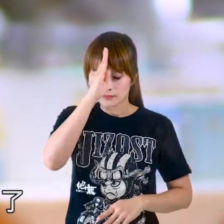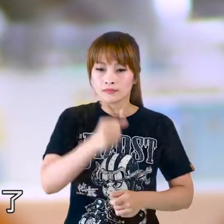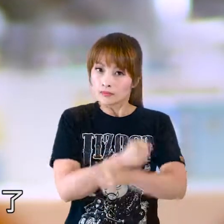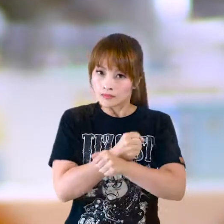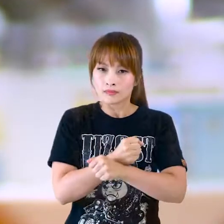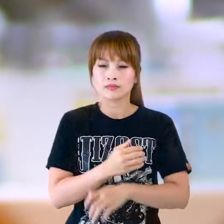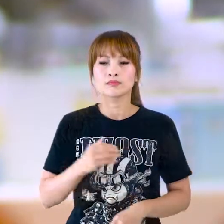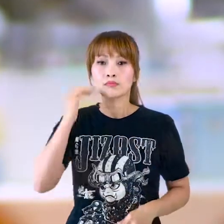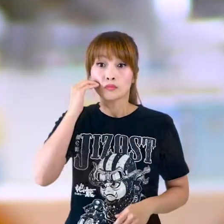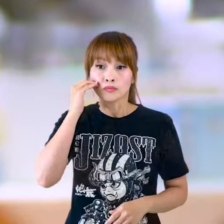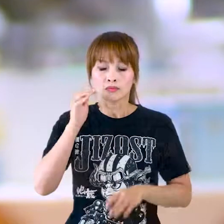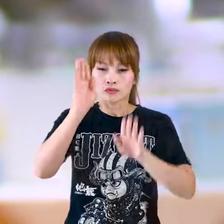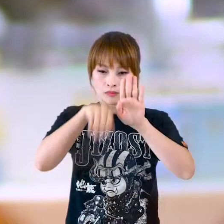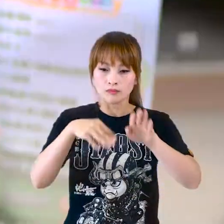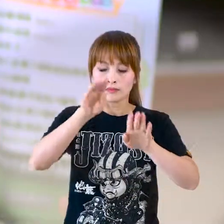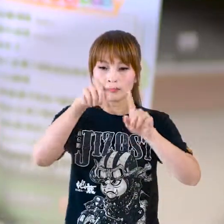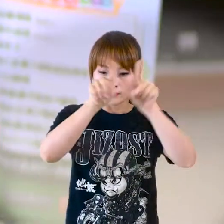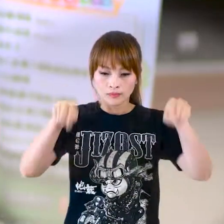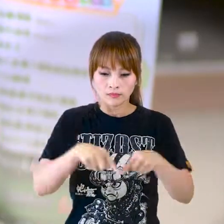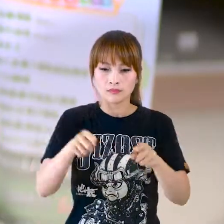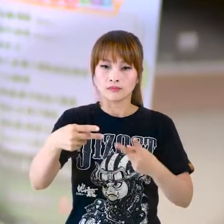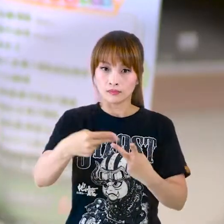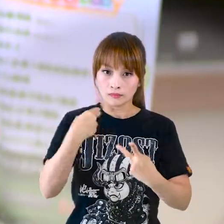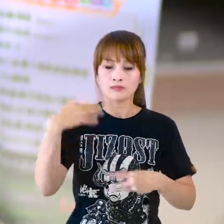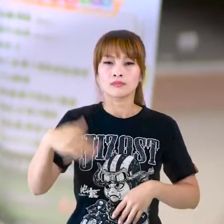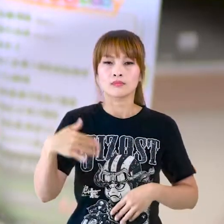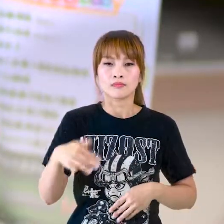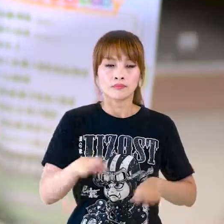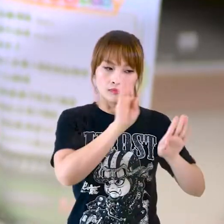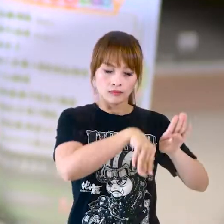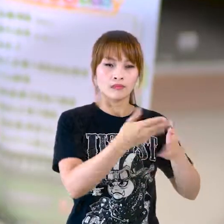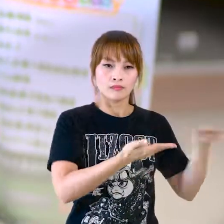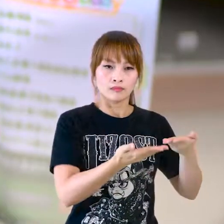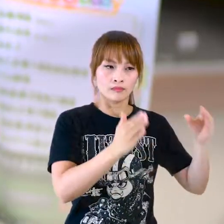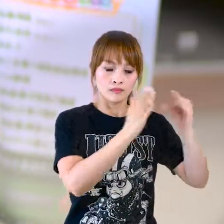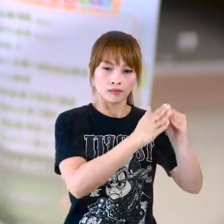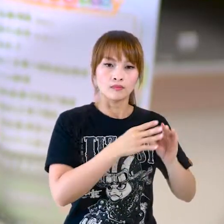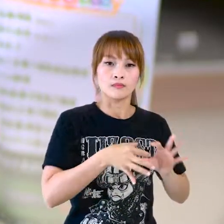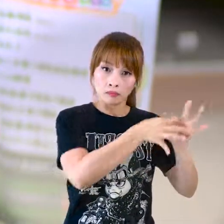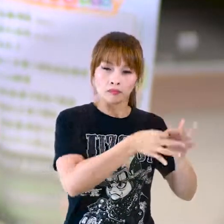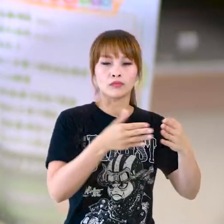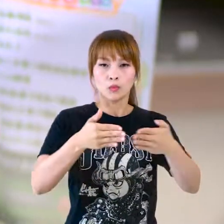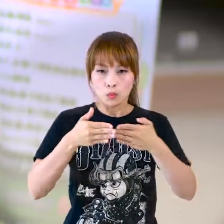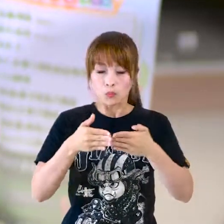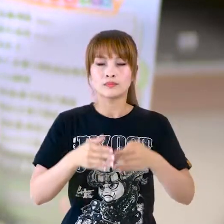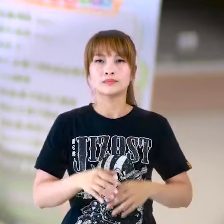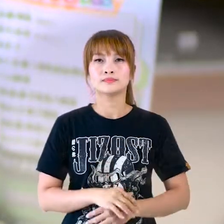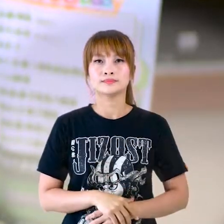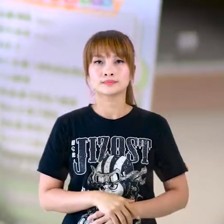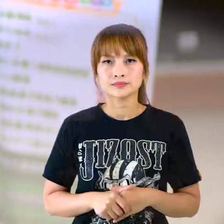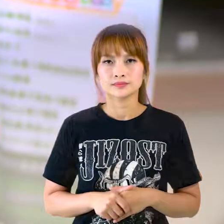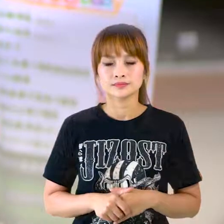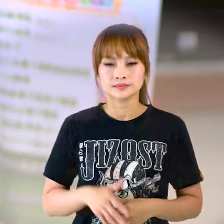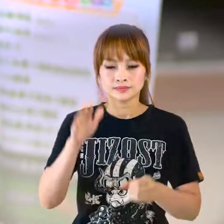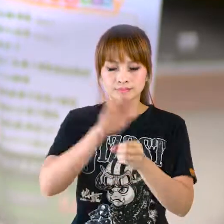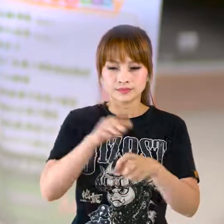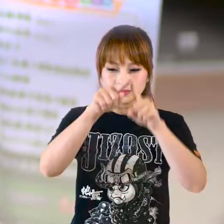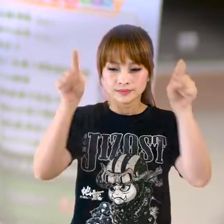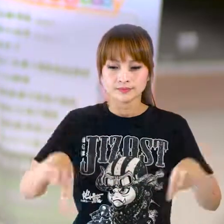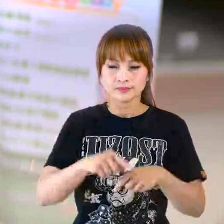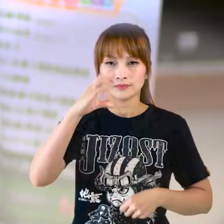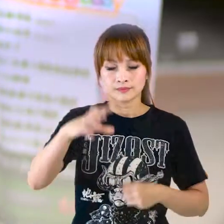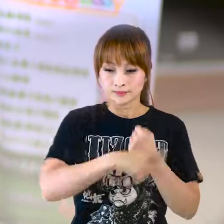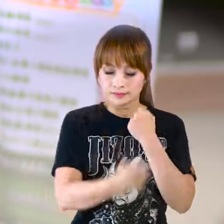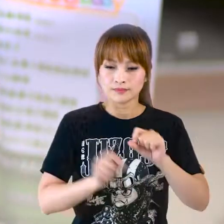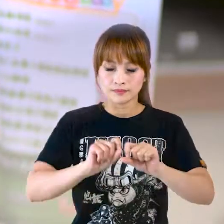给大家了，请注意信箱哦。那如果你还没有收到税单，请记得跟税务局来联系。那事实上，在